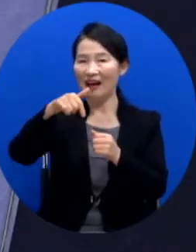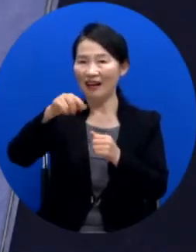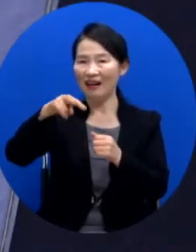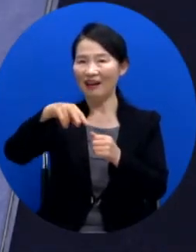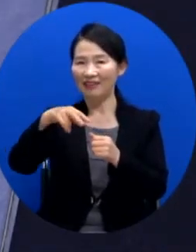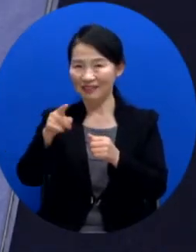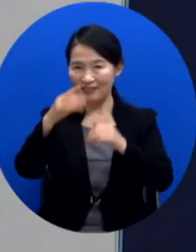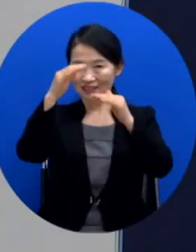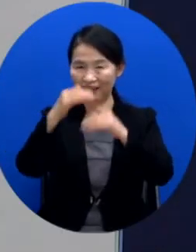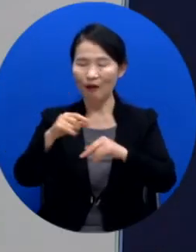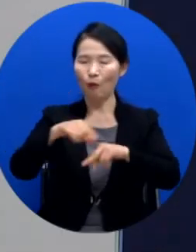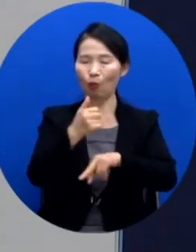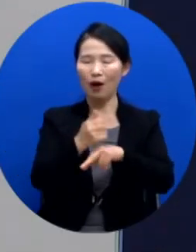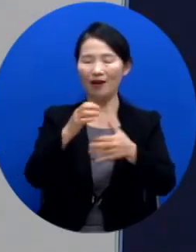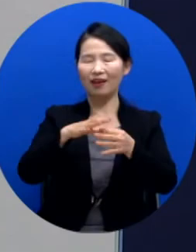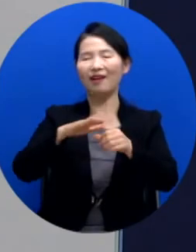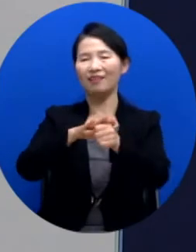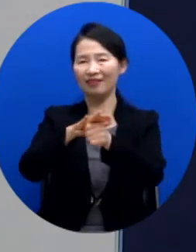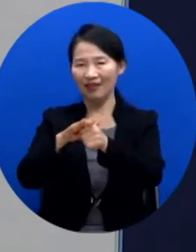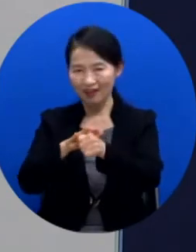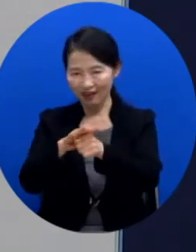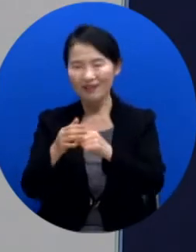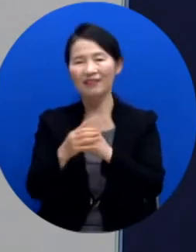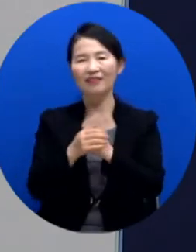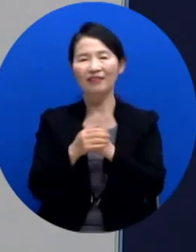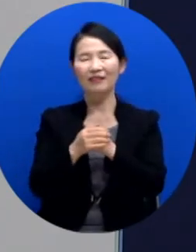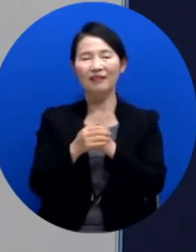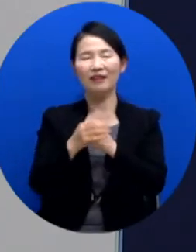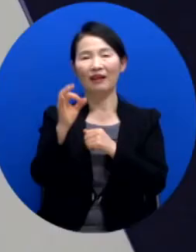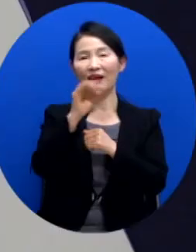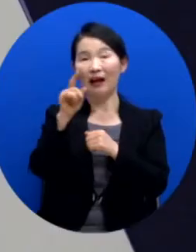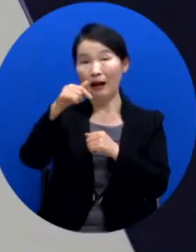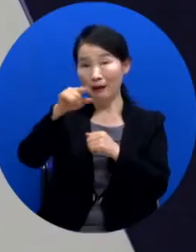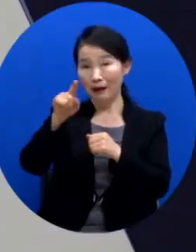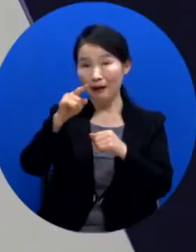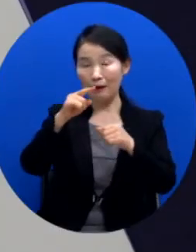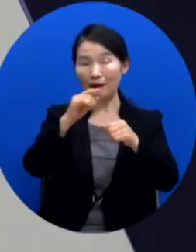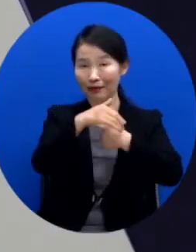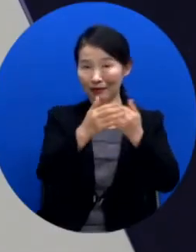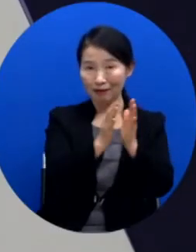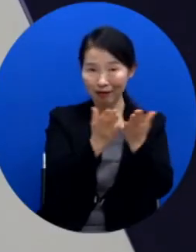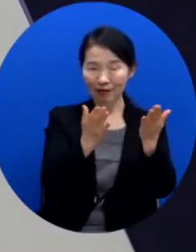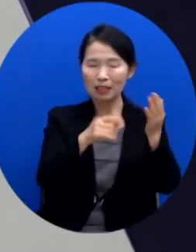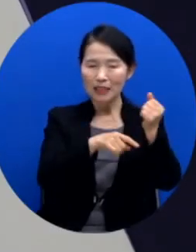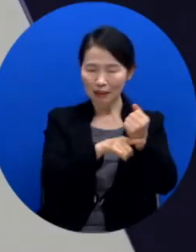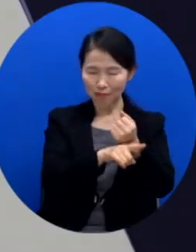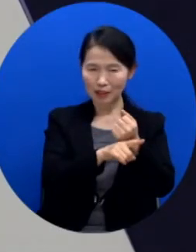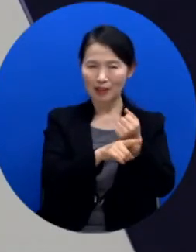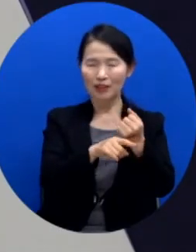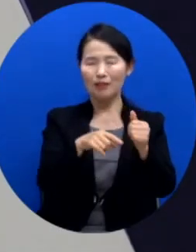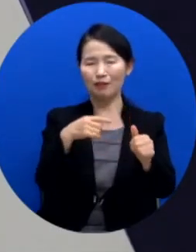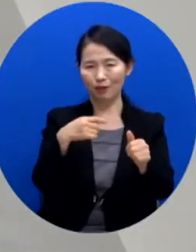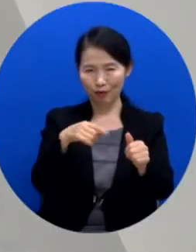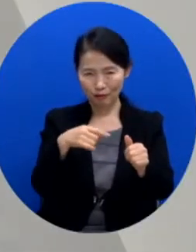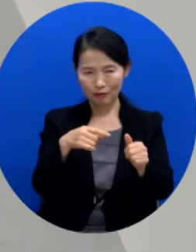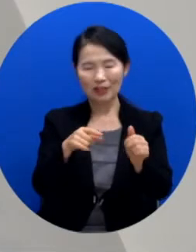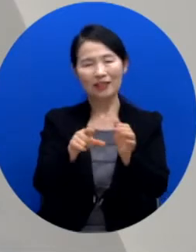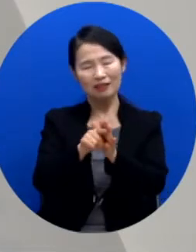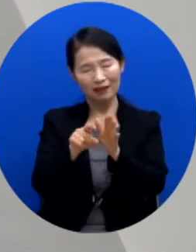사랑입니다. 네 부분으로 구성된 책은 아가서의 내용과 의미, 교훈과 신앙적 권면을 담고